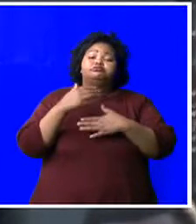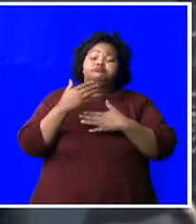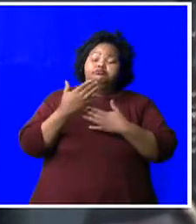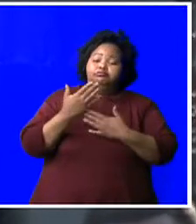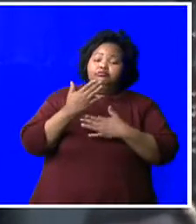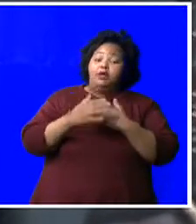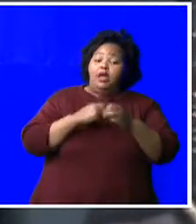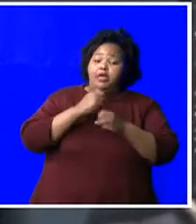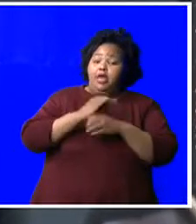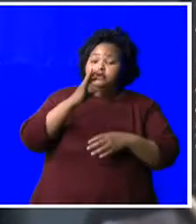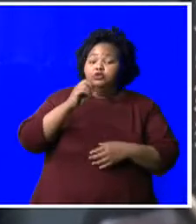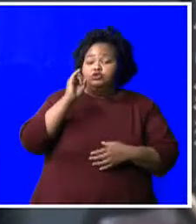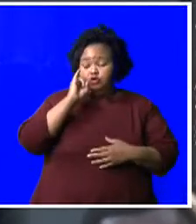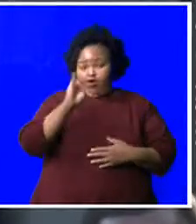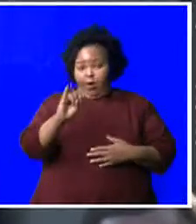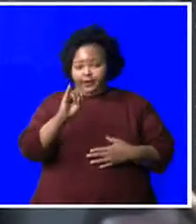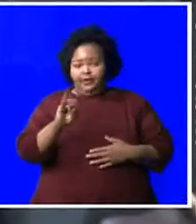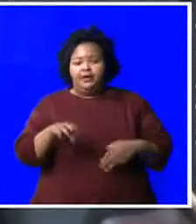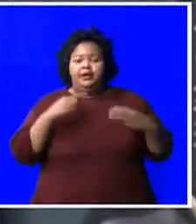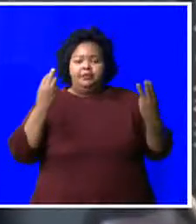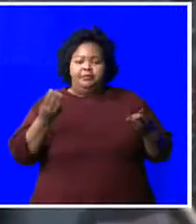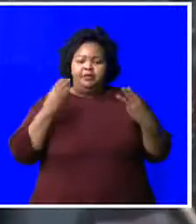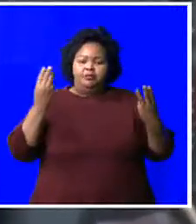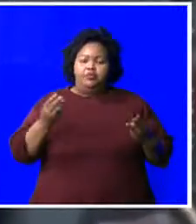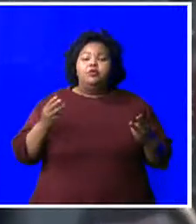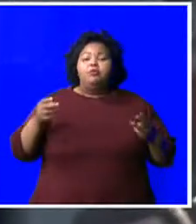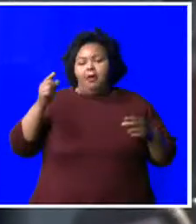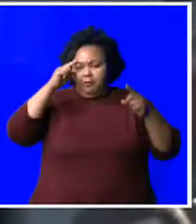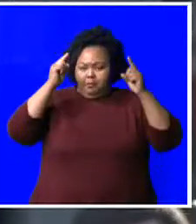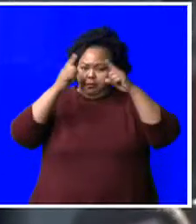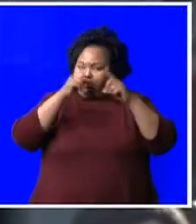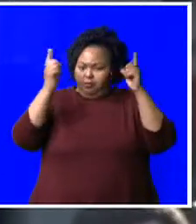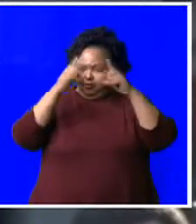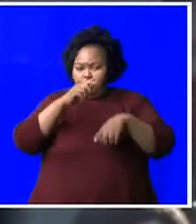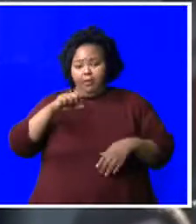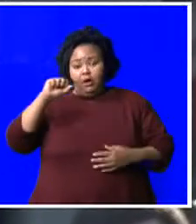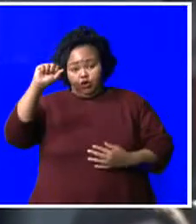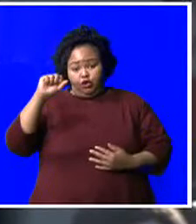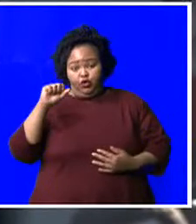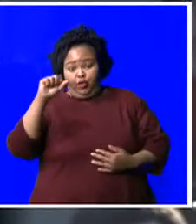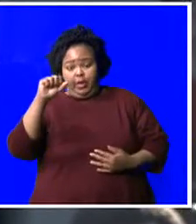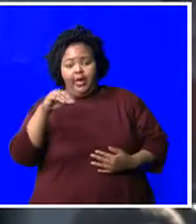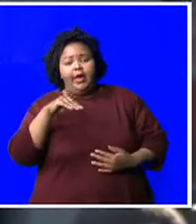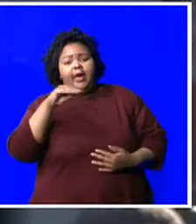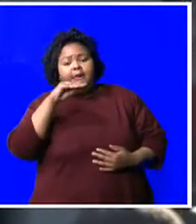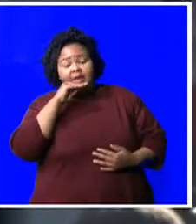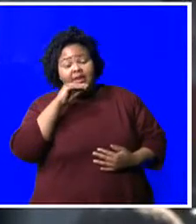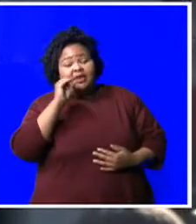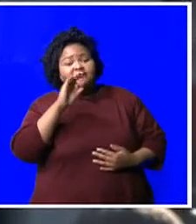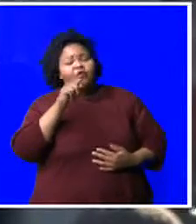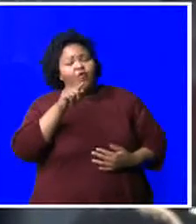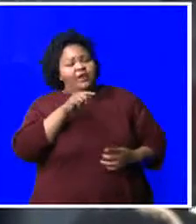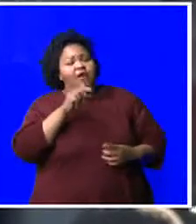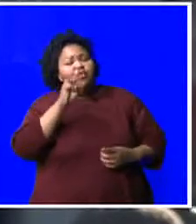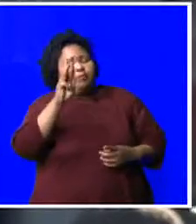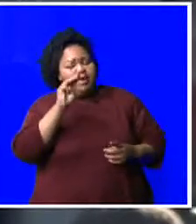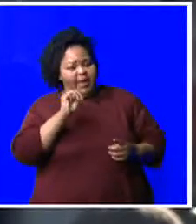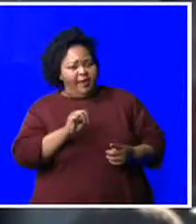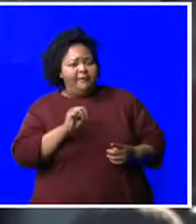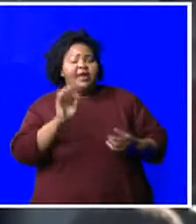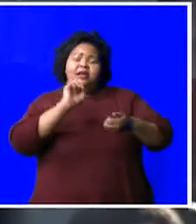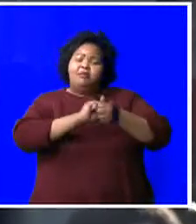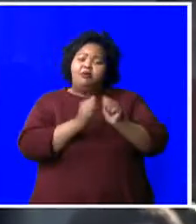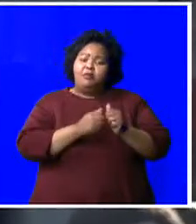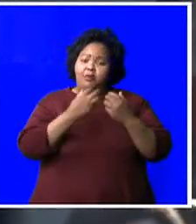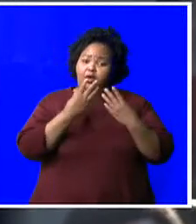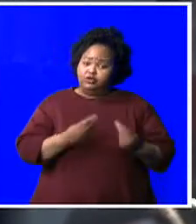judicial crisis kumbe kunjani umlangeni nakanikwe lamatomu anga addressa